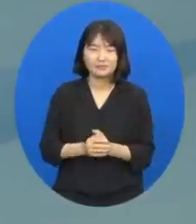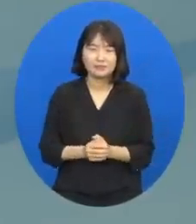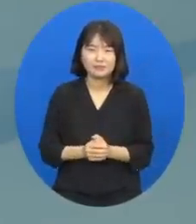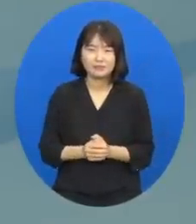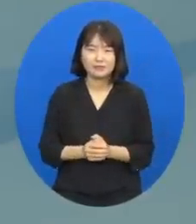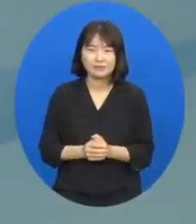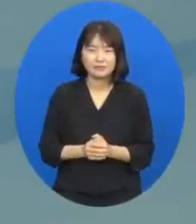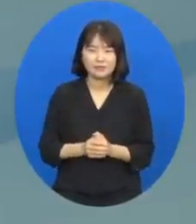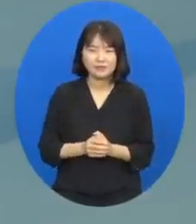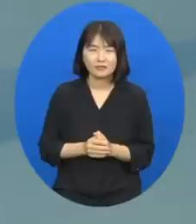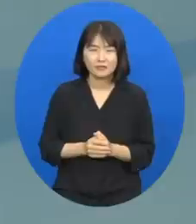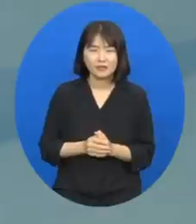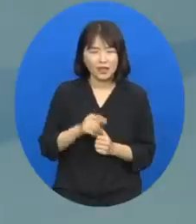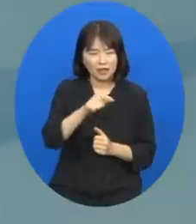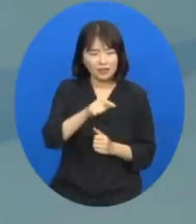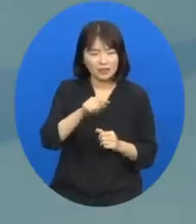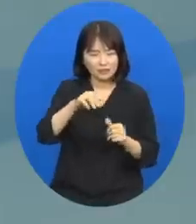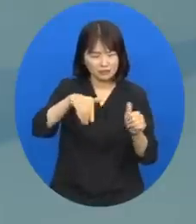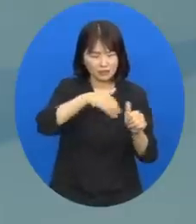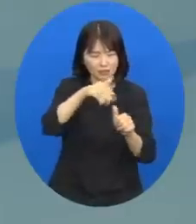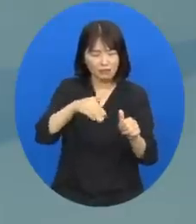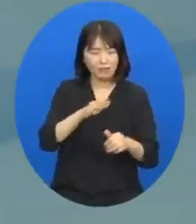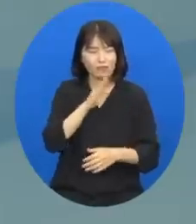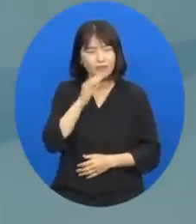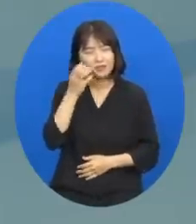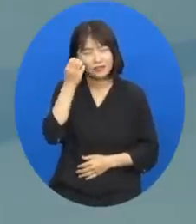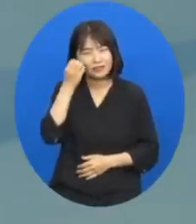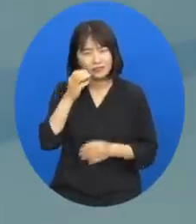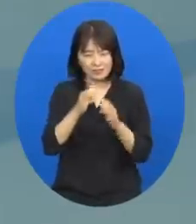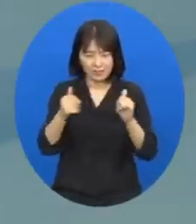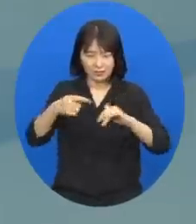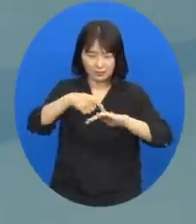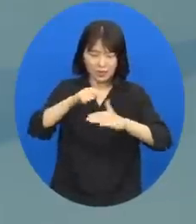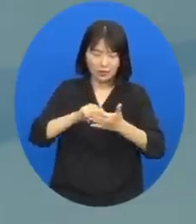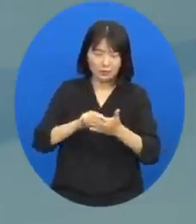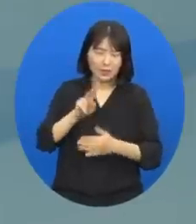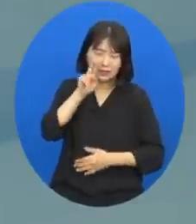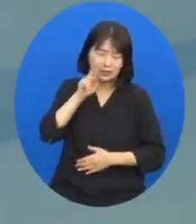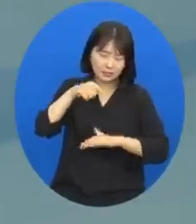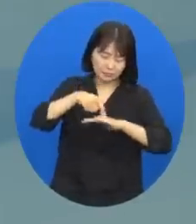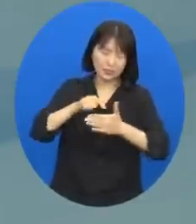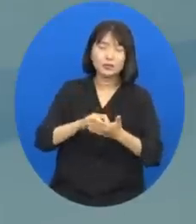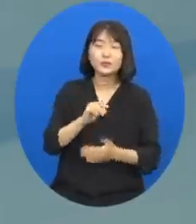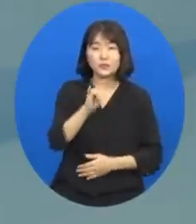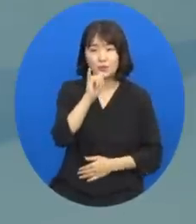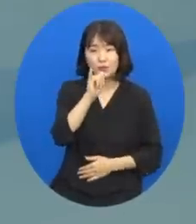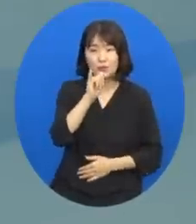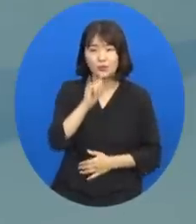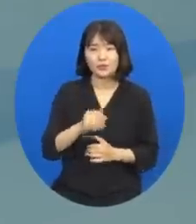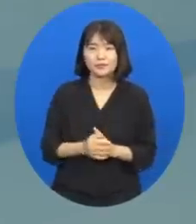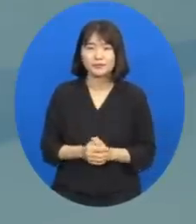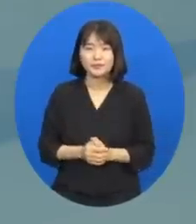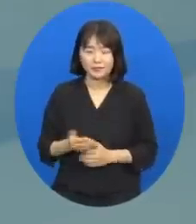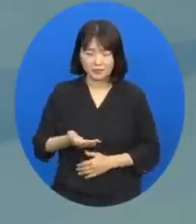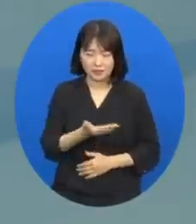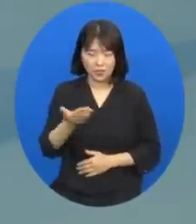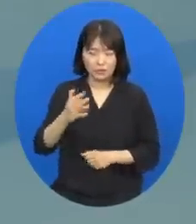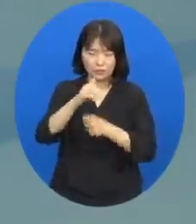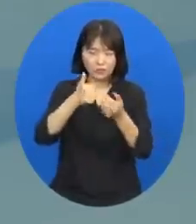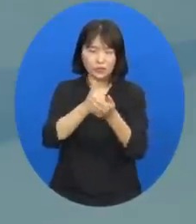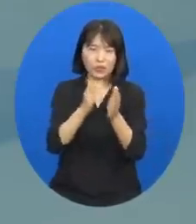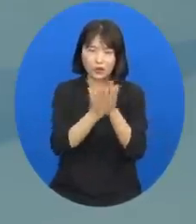것일까 참 신기합니다 사람들의 마음속에 시기에 마음이 있다는 거예요 여러분 성경은 분명